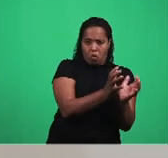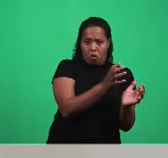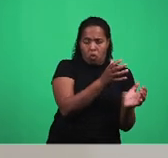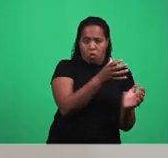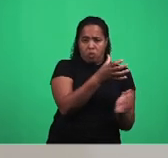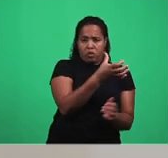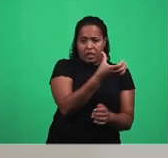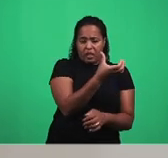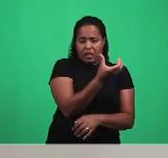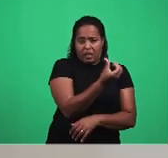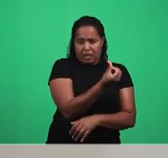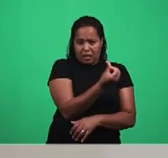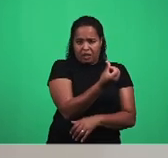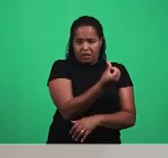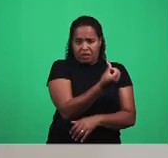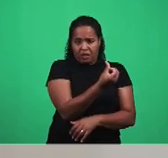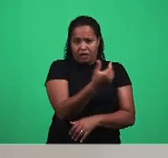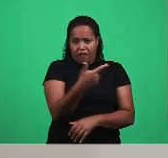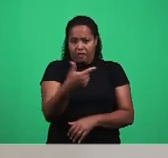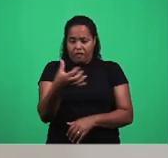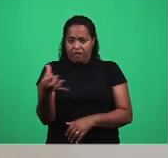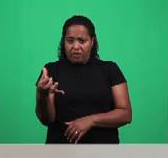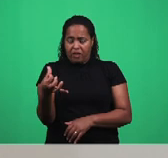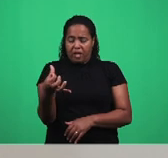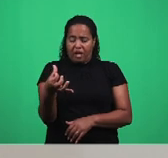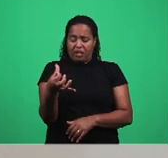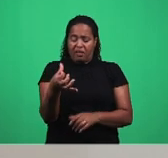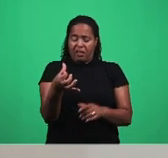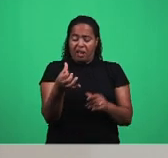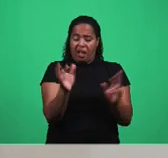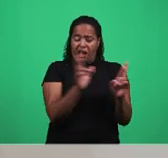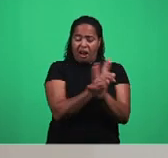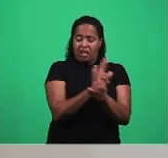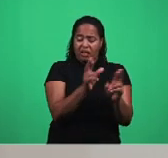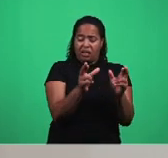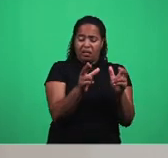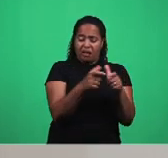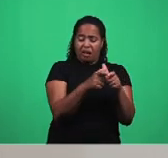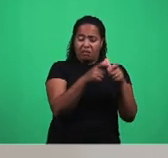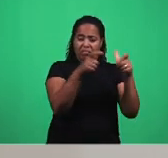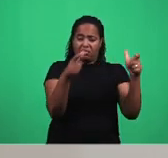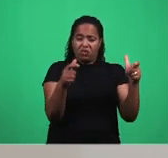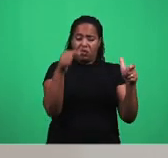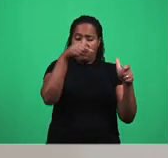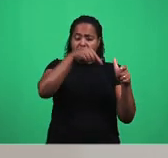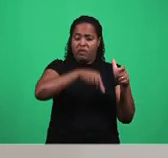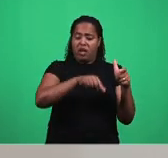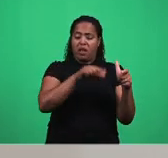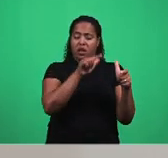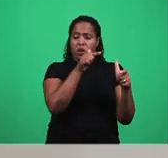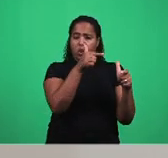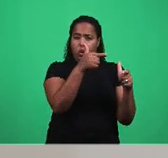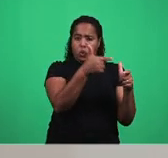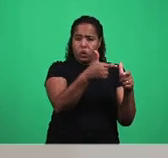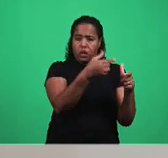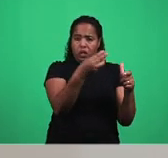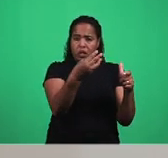626. Nous avons eu. Et parmi eux, nous avons 236 guéris.